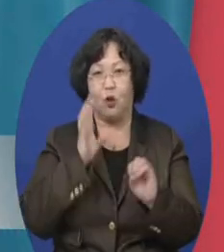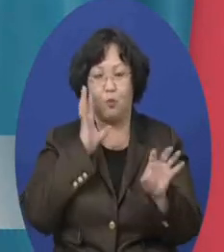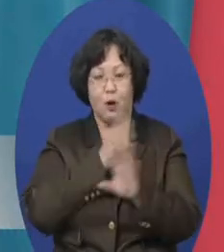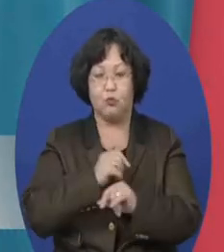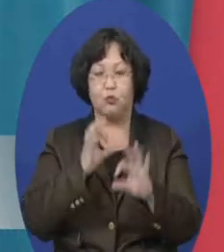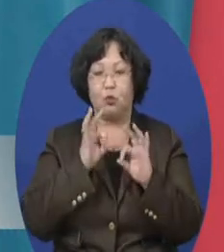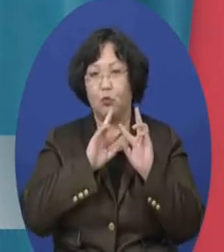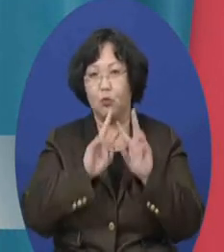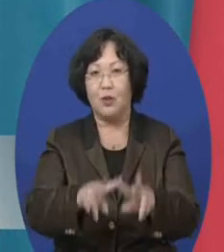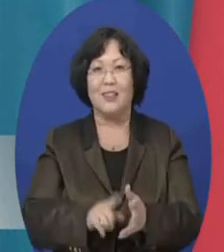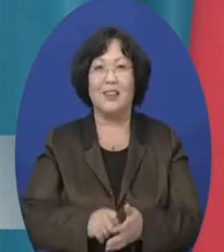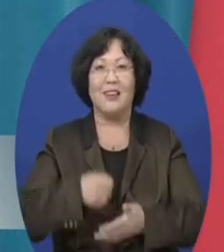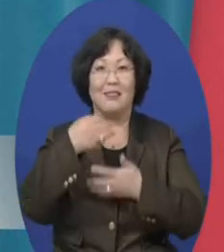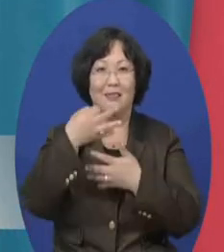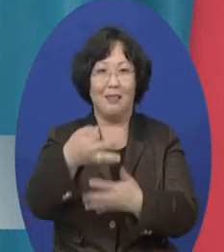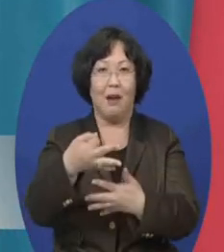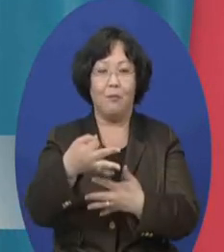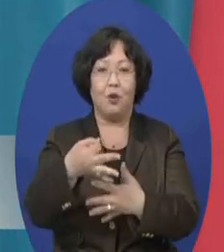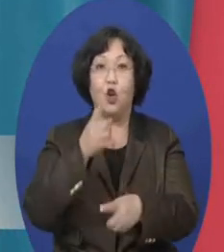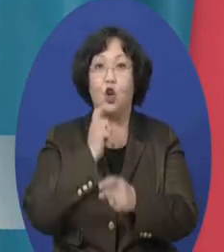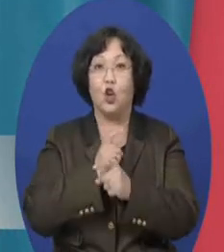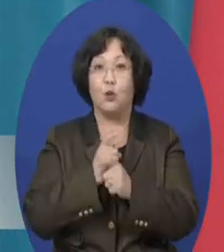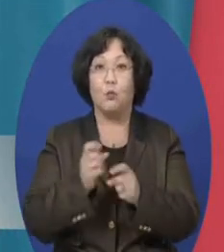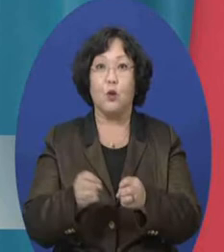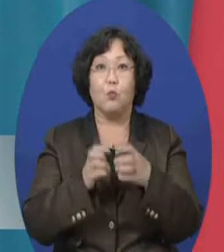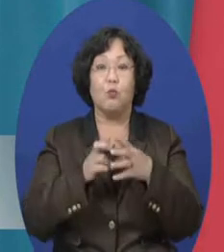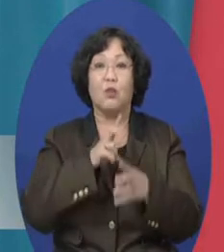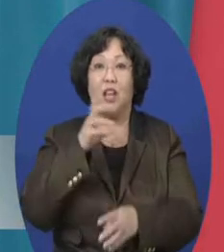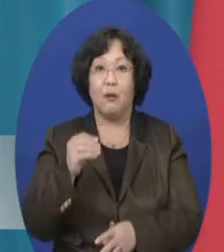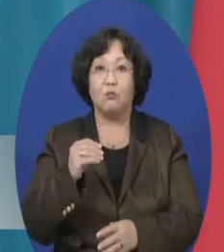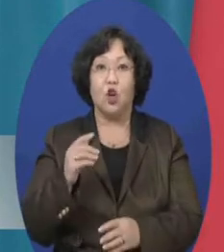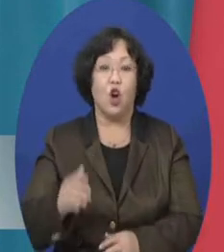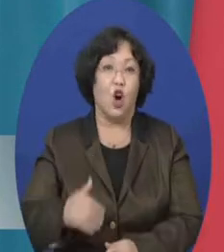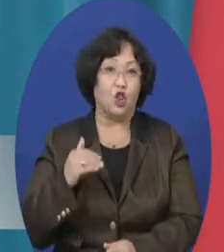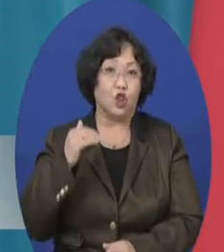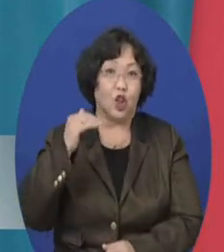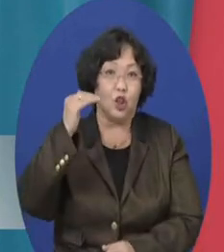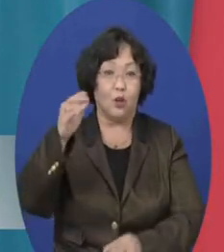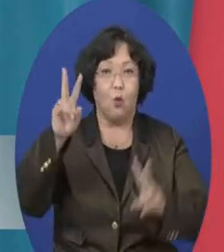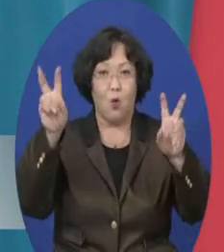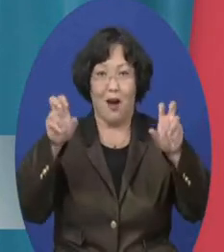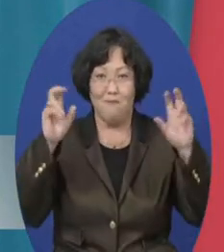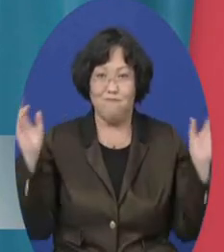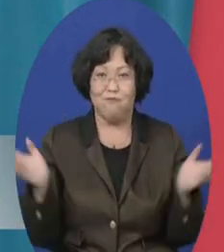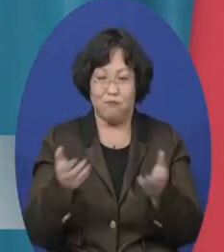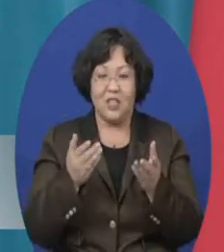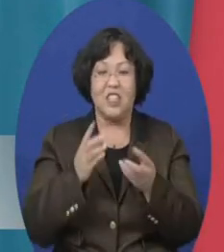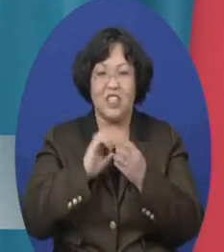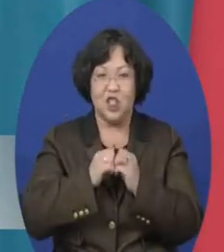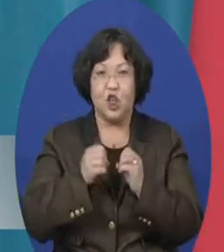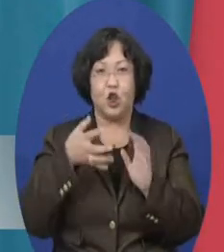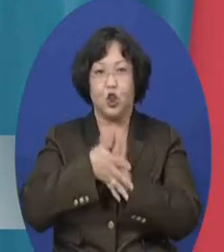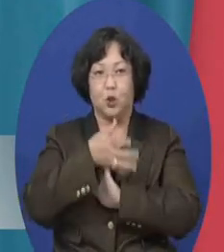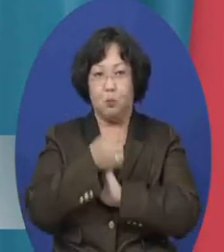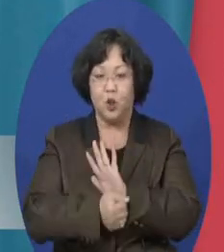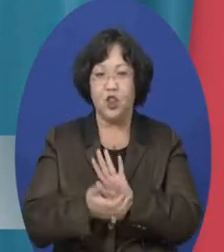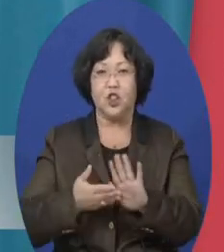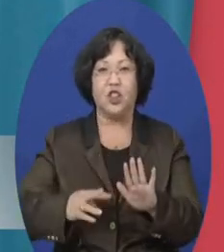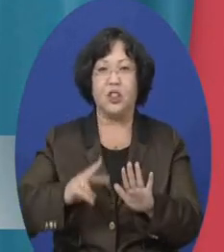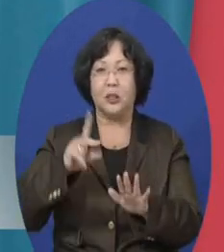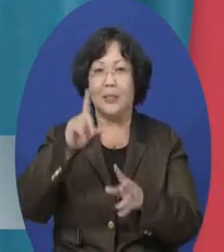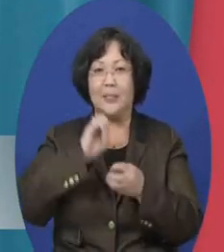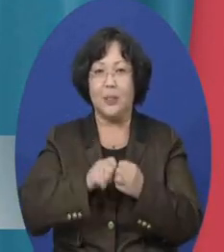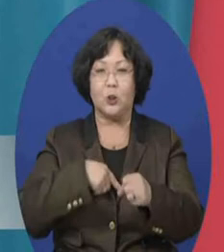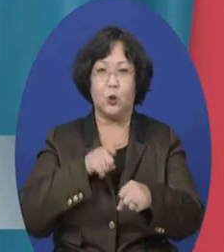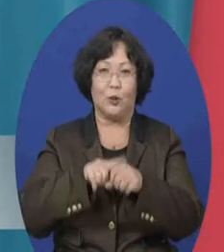За ингээд 8 чиглэлээр бид хөдөлмөр бүтээмж өсөлт гэсэн үрээтэй одоо төсвийн шинжилтлүүдийг зорилт тавьж байгаа.